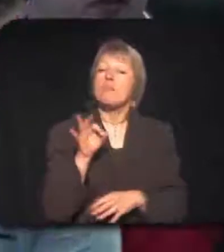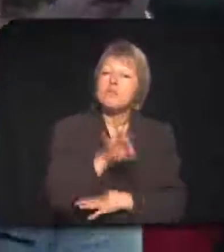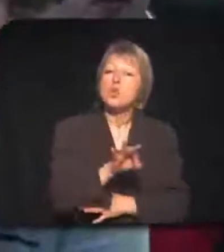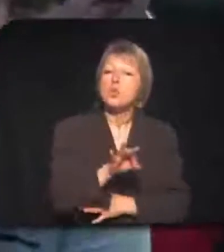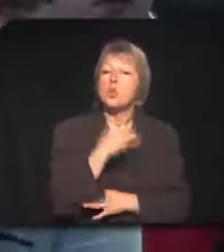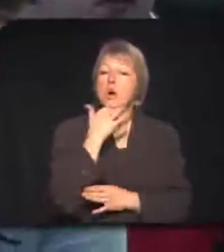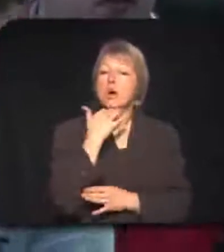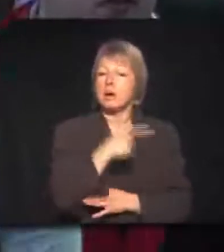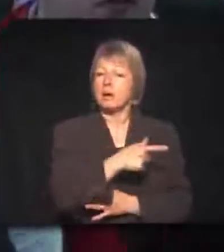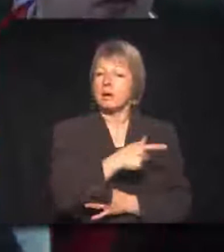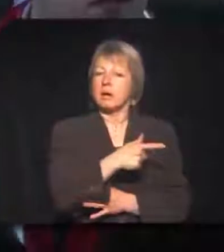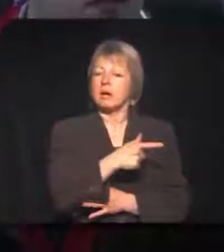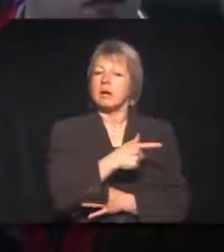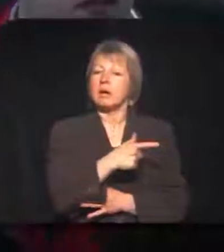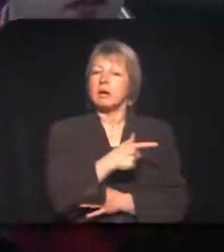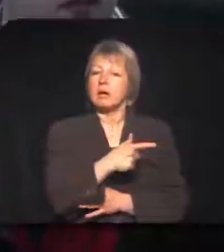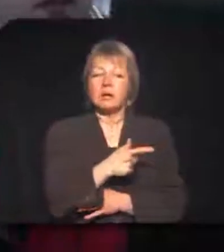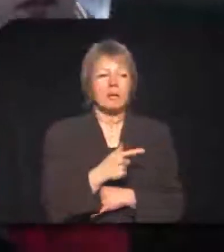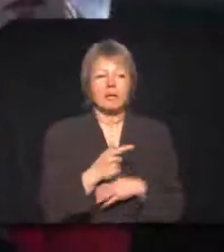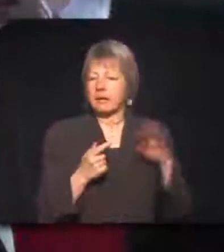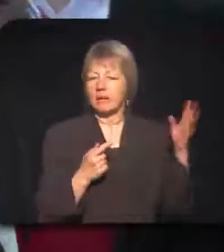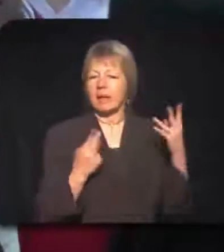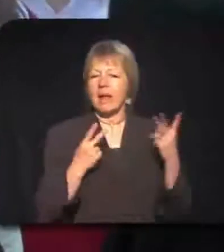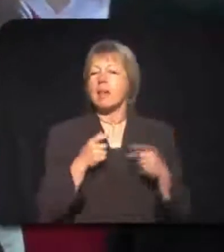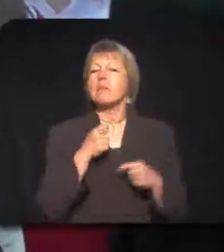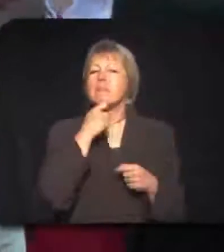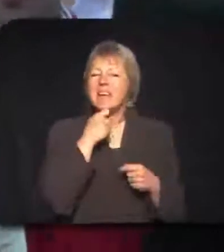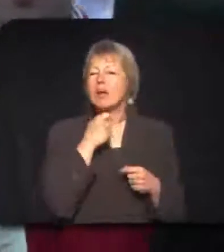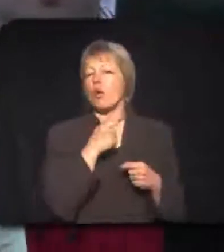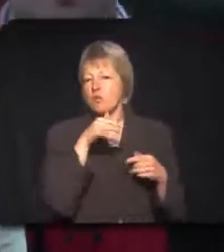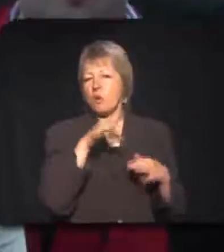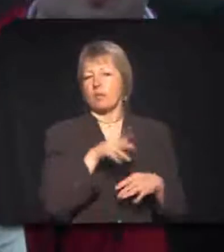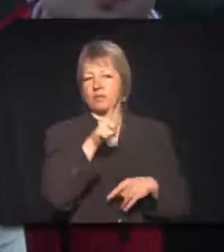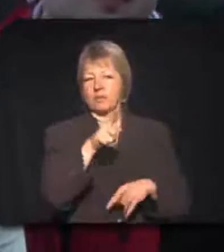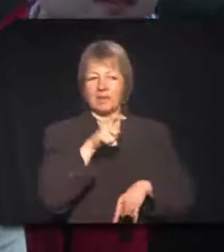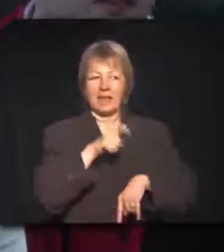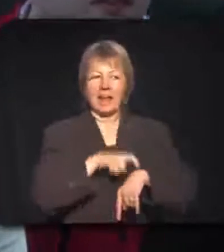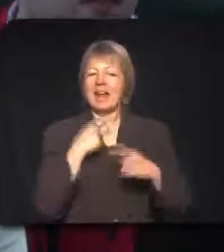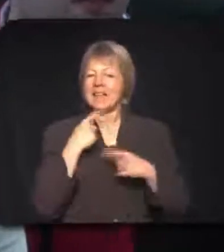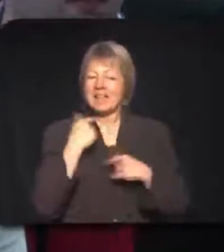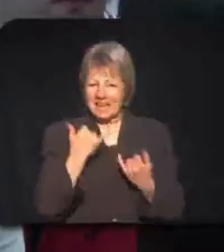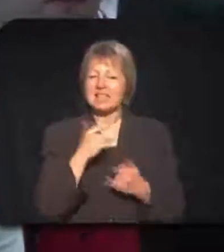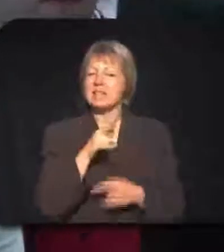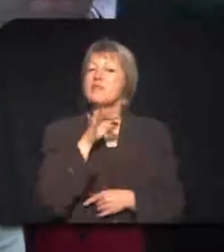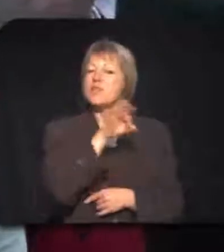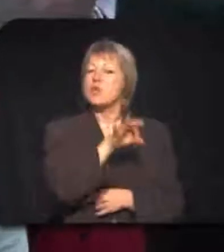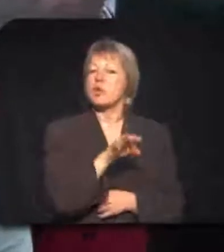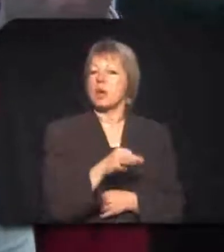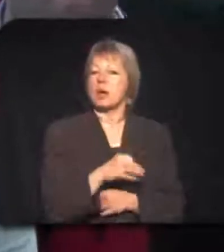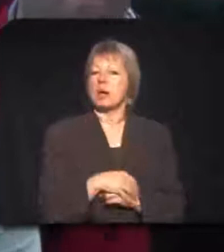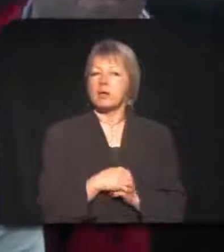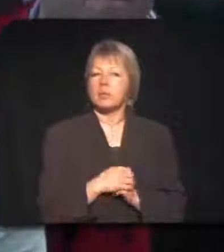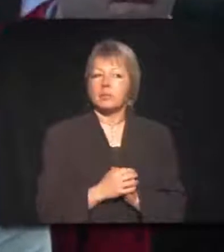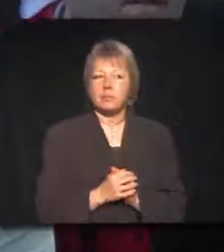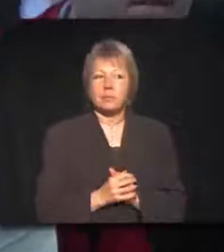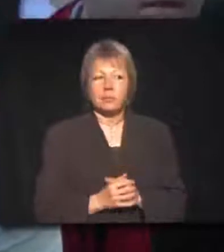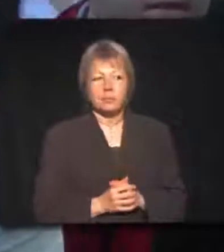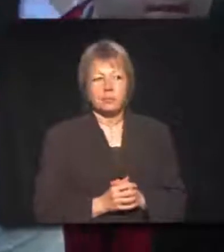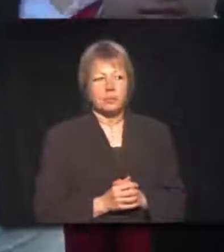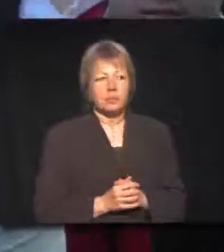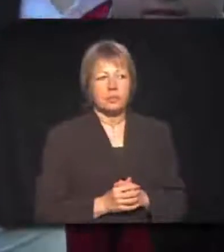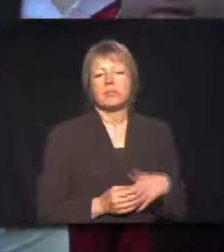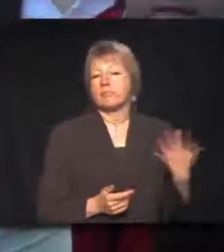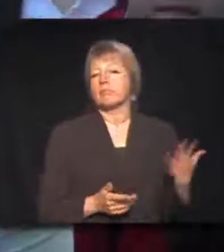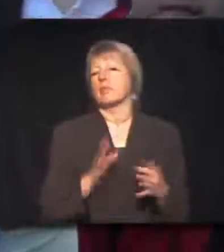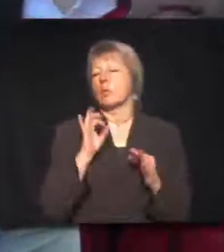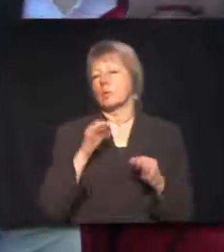es ist egal ob du was in ausgeschaltetes Mikro erzählt und das mit der Redezeit wurde abgestimmt pro bitte ja ein gesegneten guten Morgen Ich